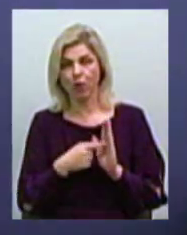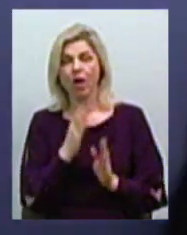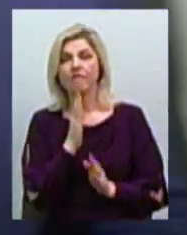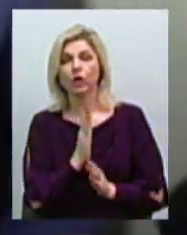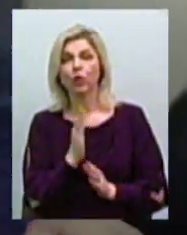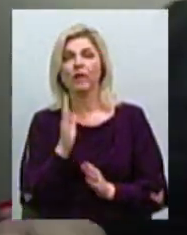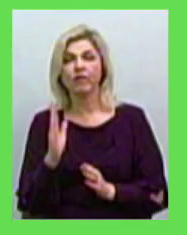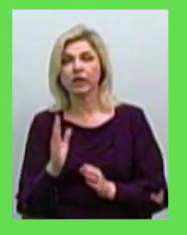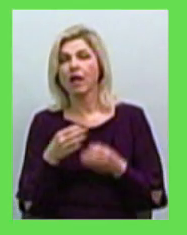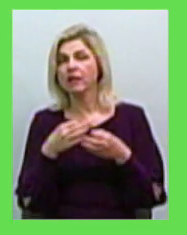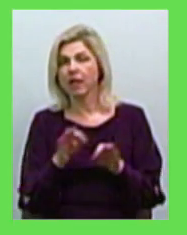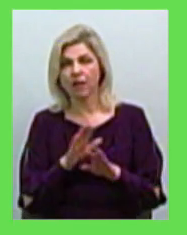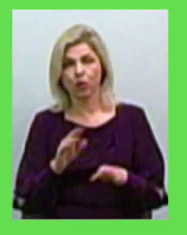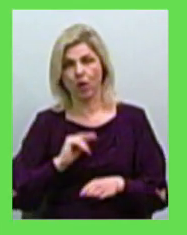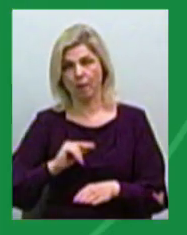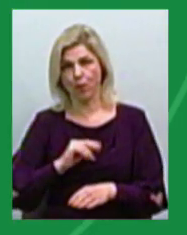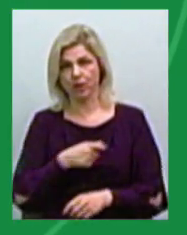дает работать депутату.